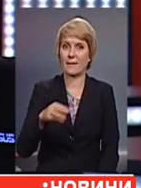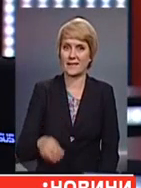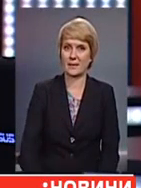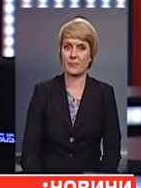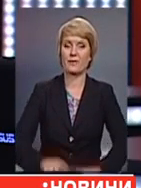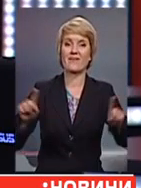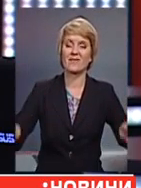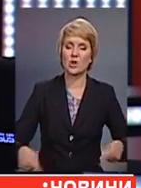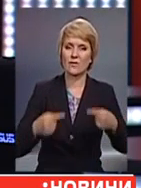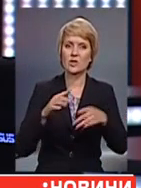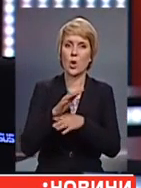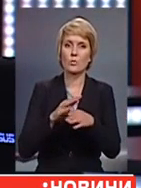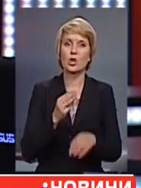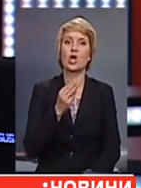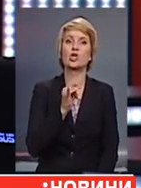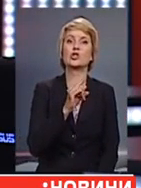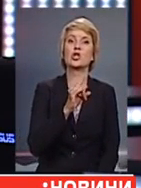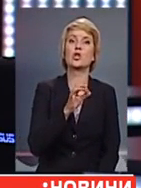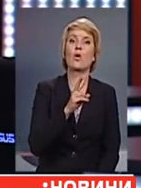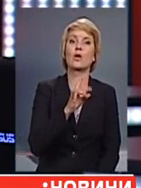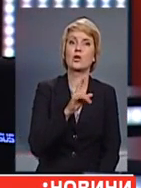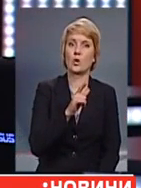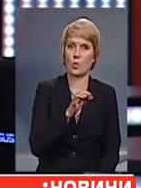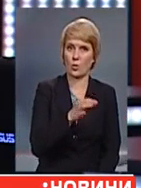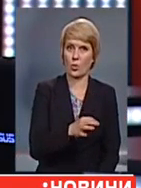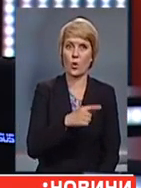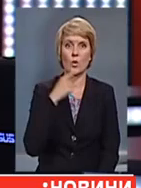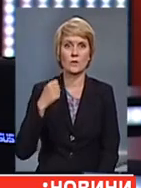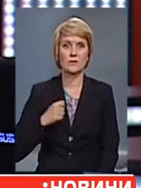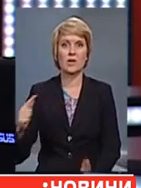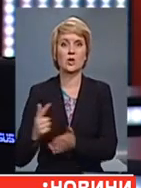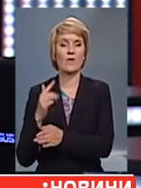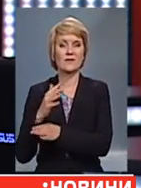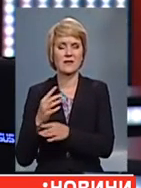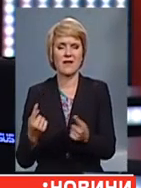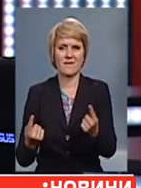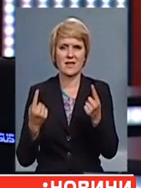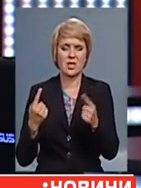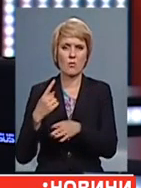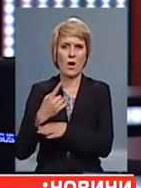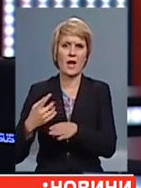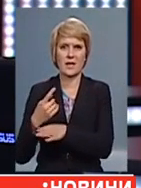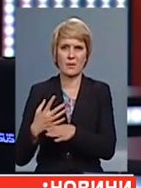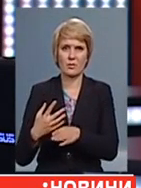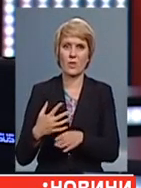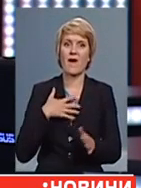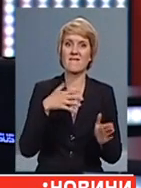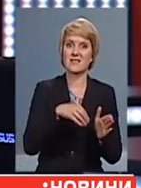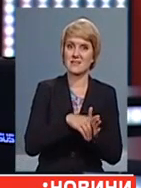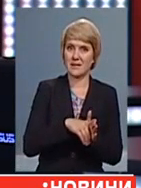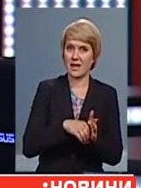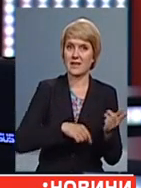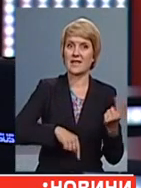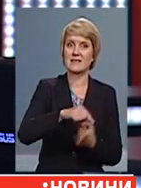Відновилися й обстріли Широкіного. Російські найманці знову вдарили по селищу з артилерії великого калібру. Втрат серед військових немає, кажуть у